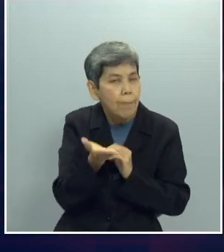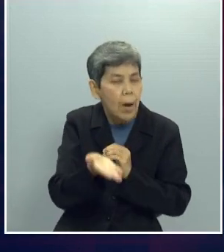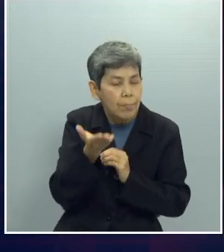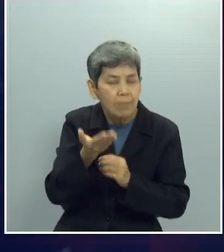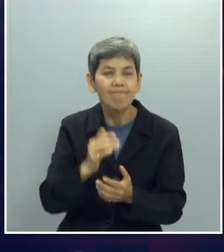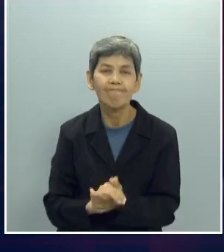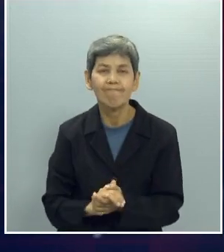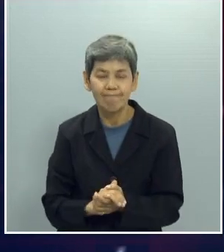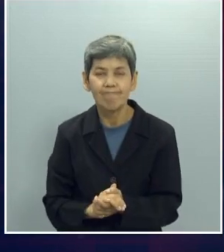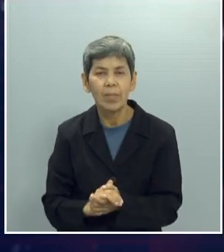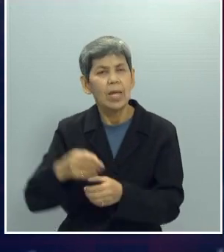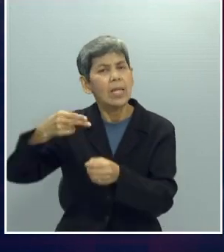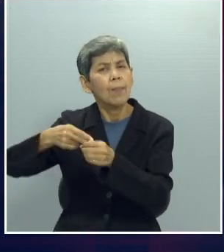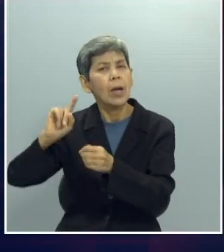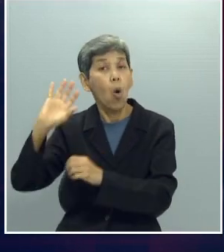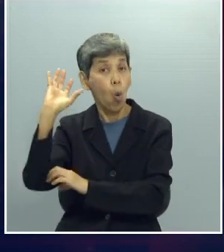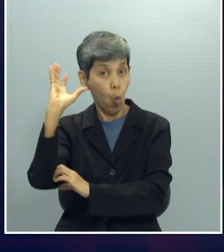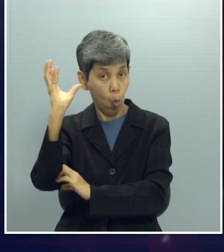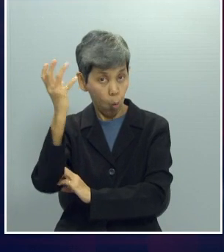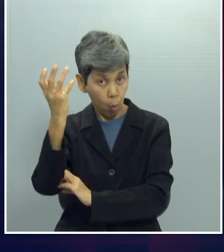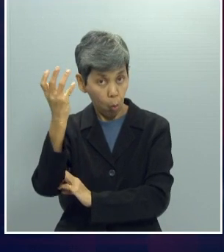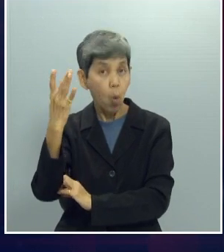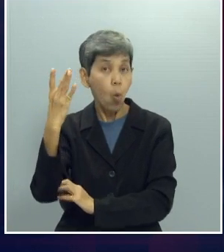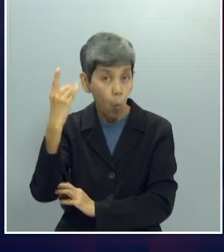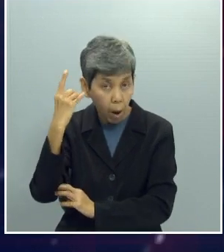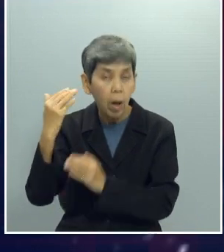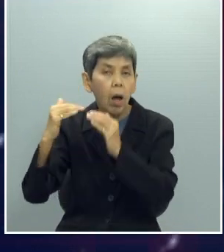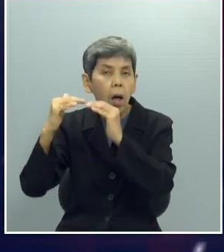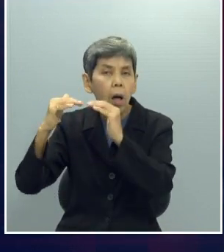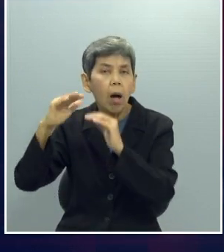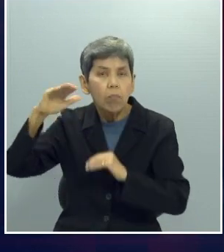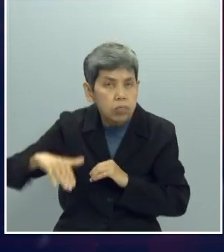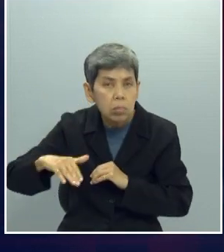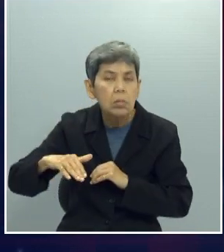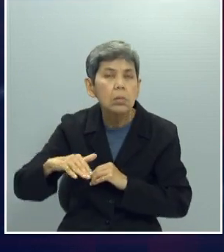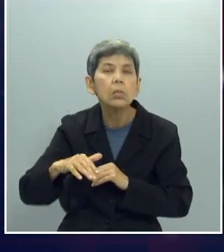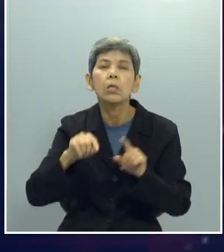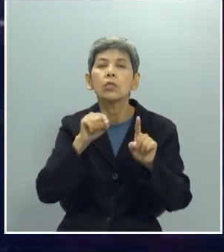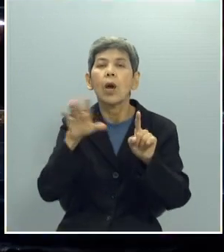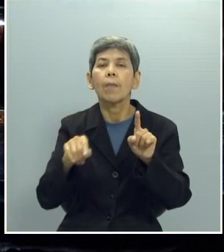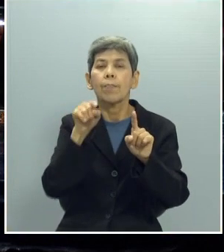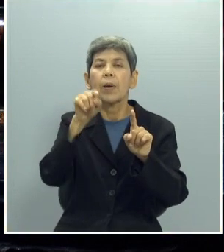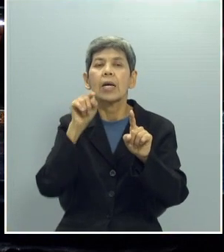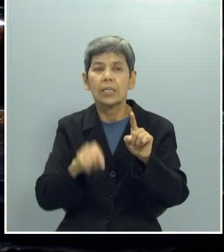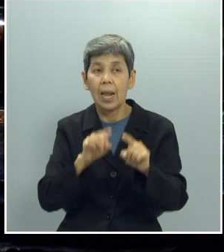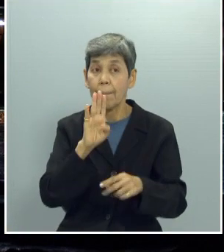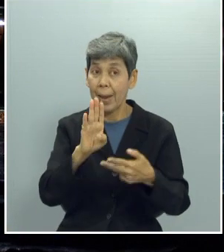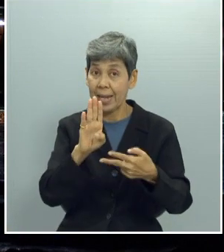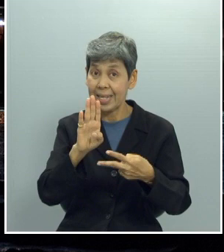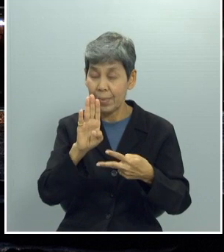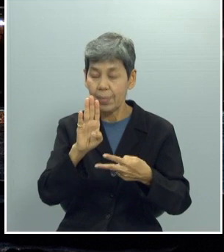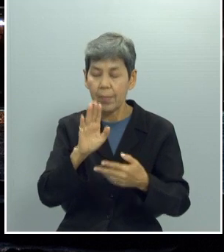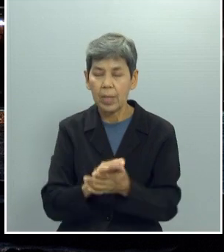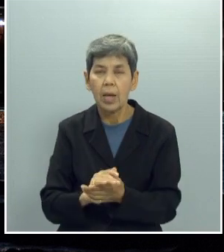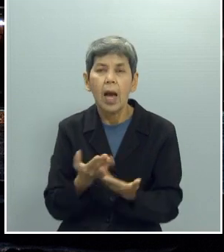ส่วนน้ำมันดิบในตลาดโลกค่ะเมื่อวานนี้โรคลงไป 1.5%นะคะน้ำมันดิบเรนจ์งวดส่งมอบล่วงหน้า